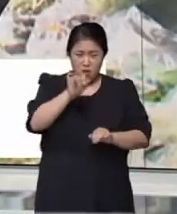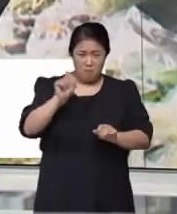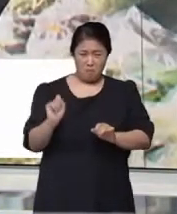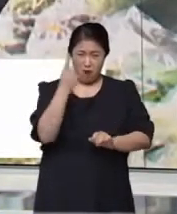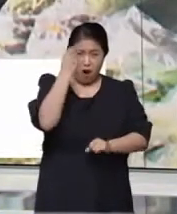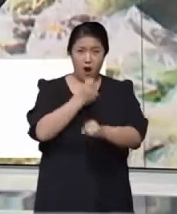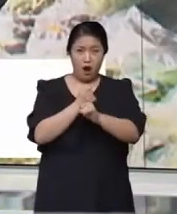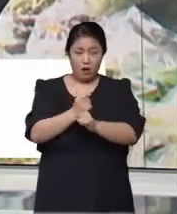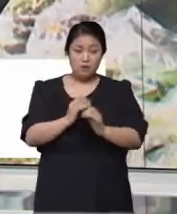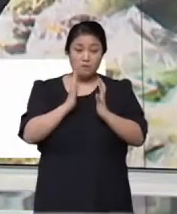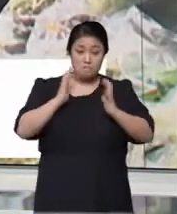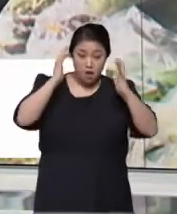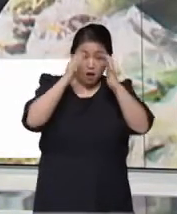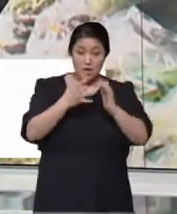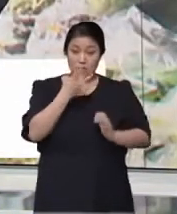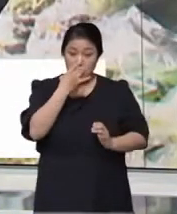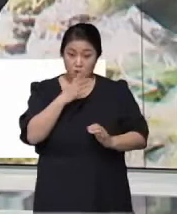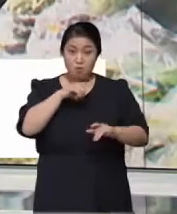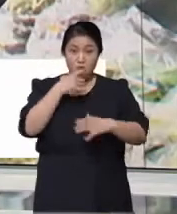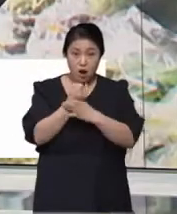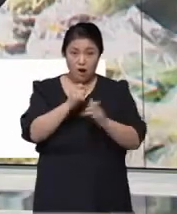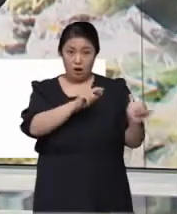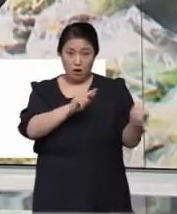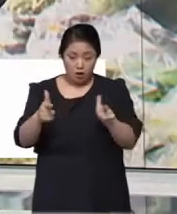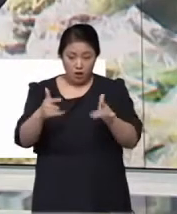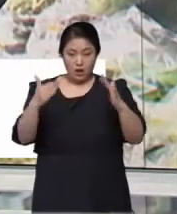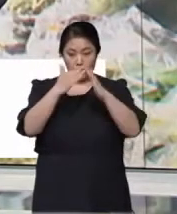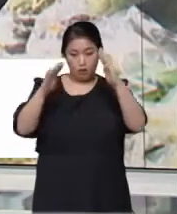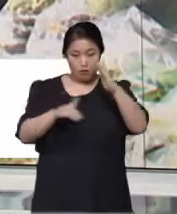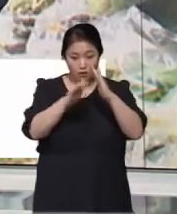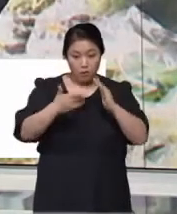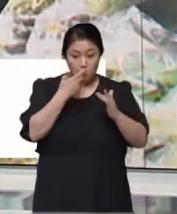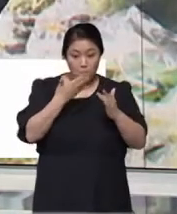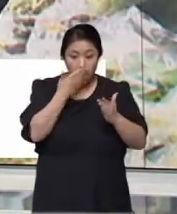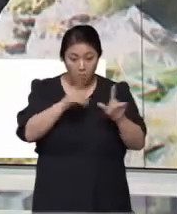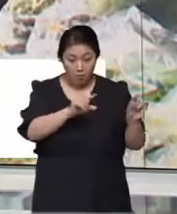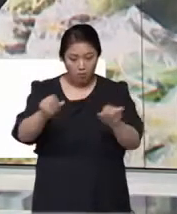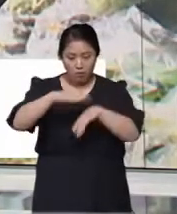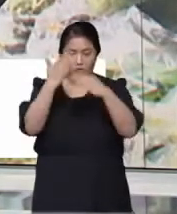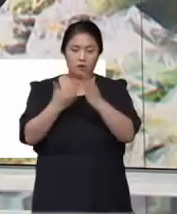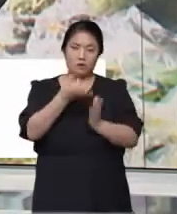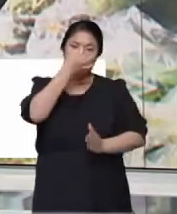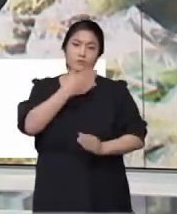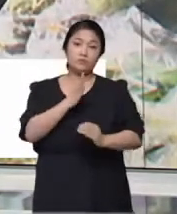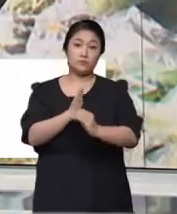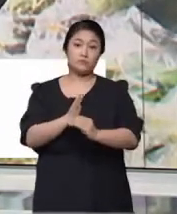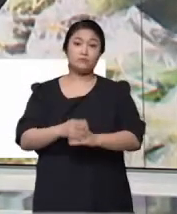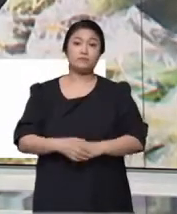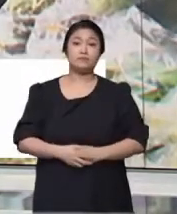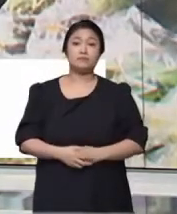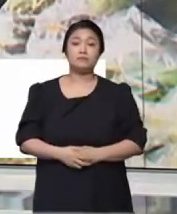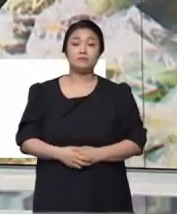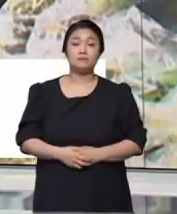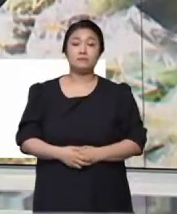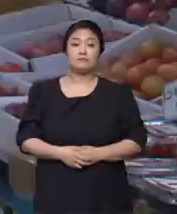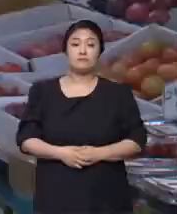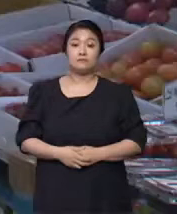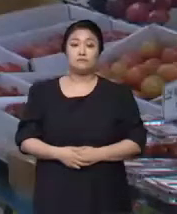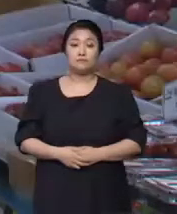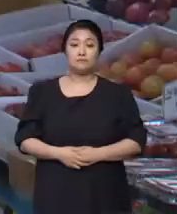겹치면서 채소와 과일, 쌀값 등 장바구니 물가가 치솟고 있습니다. 임소영 기자의 보도입니다.